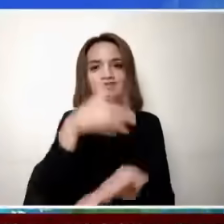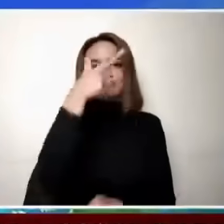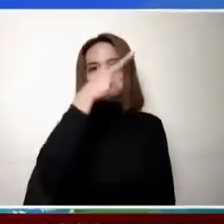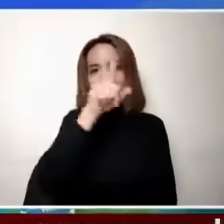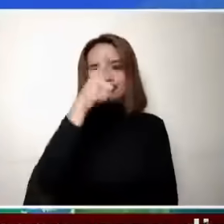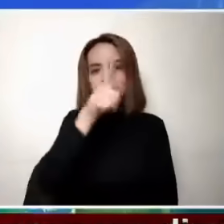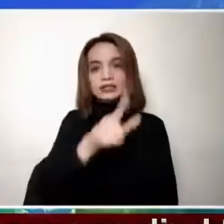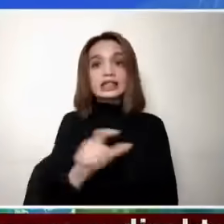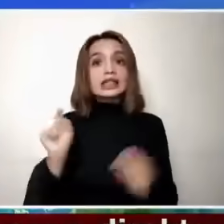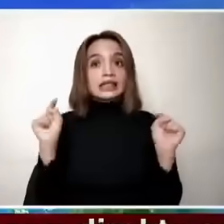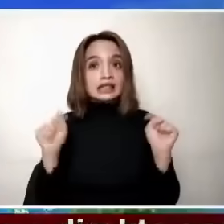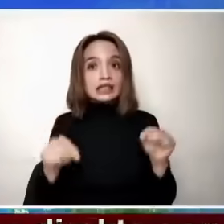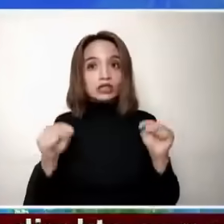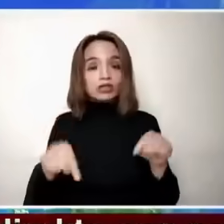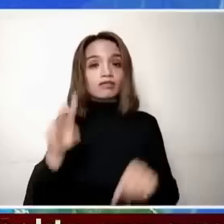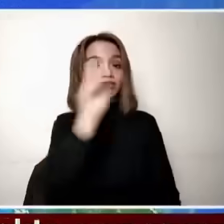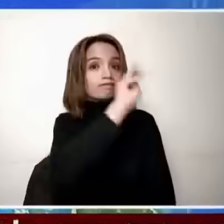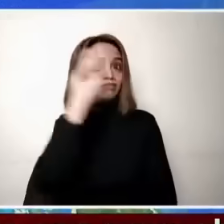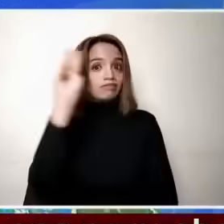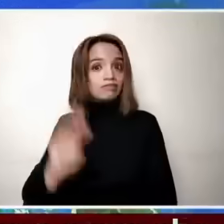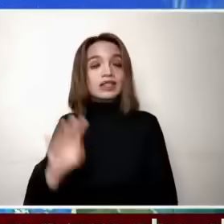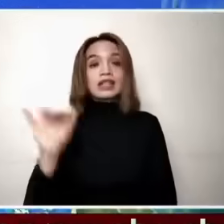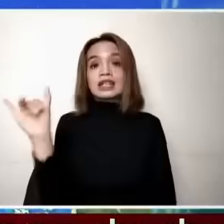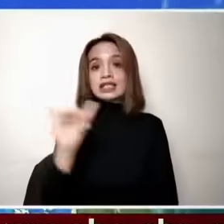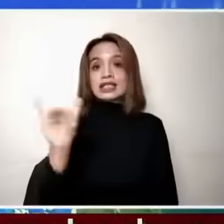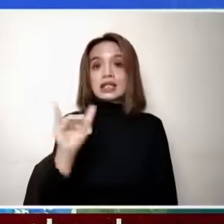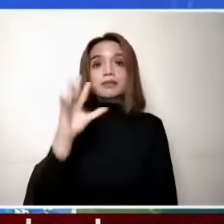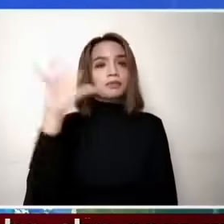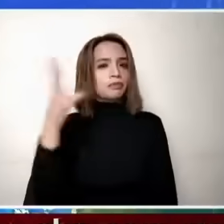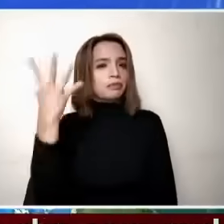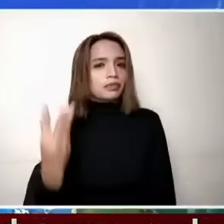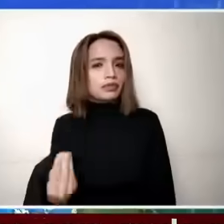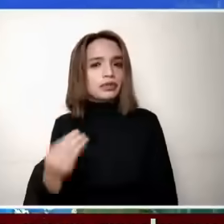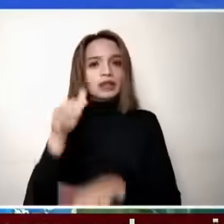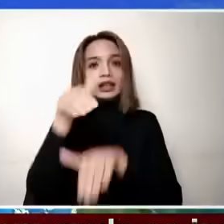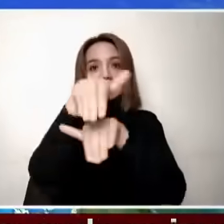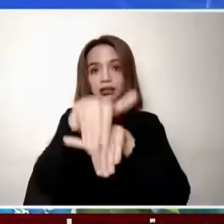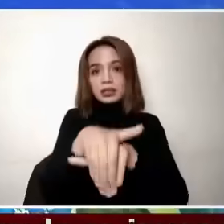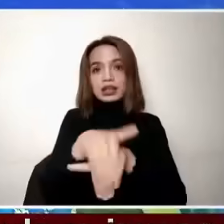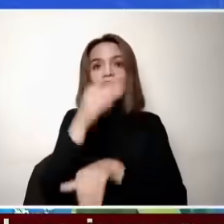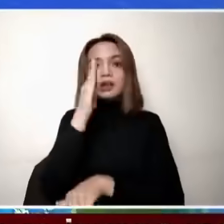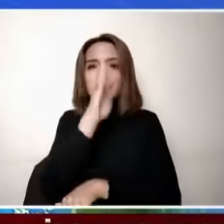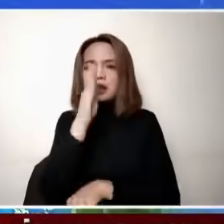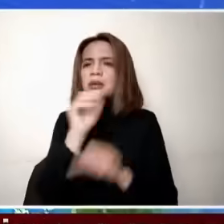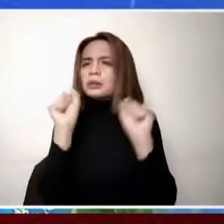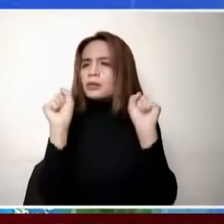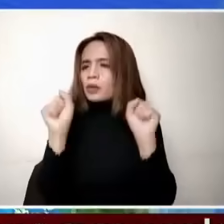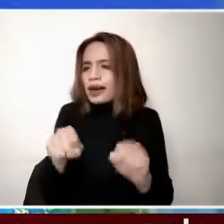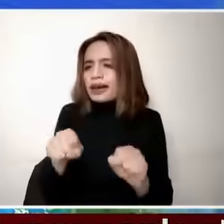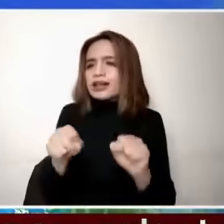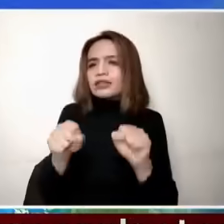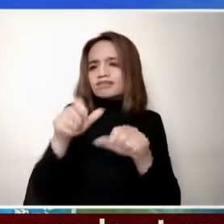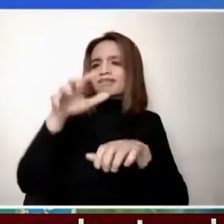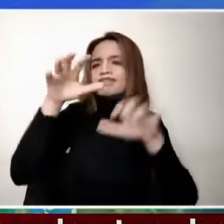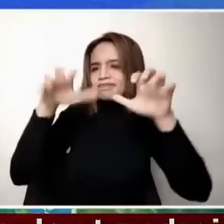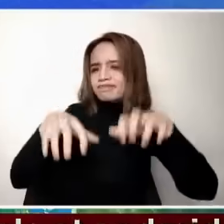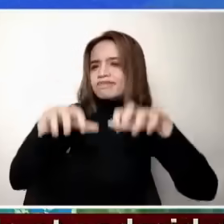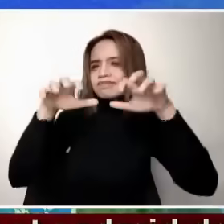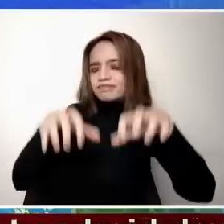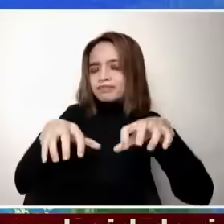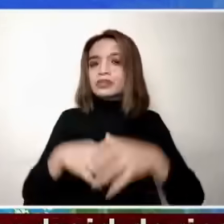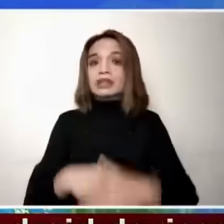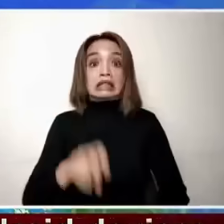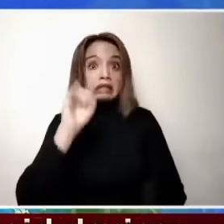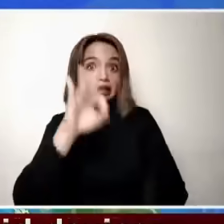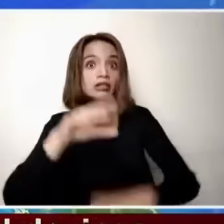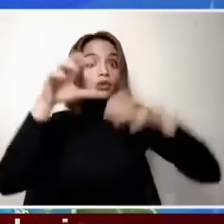dito naman sa Metro Manila, pati na rin sa Batangas, Mindoro at Bicol Region, may tsansa ng isolated thunderstorms. Sakaling umulan,